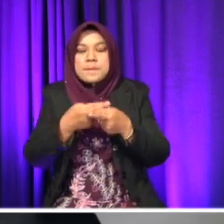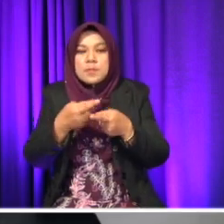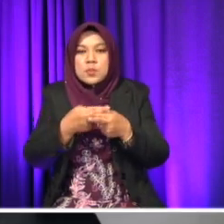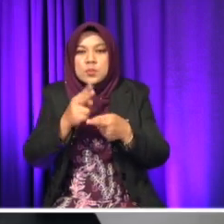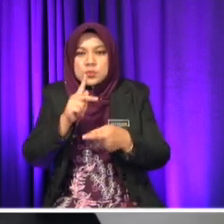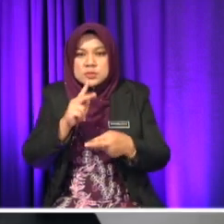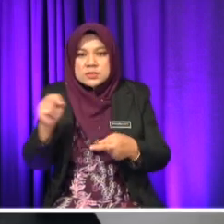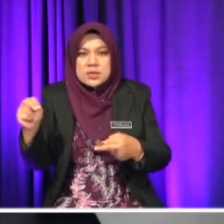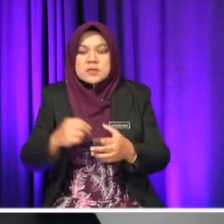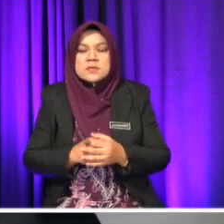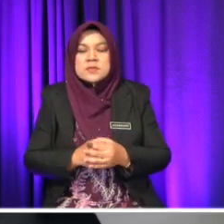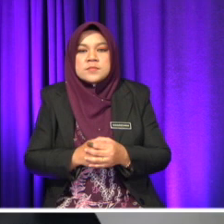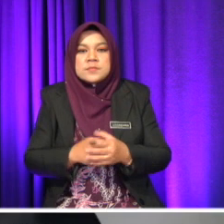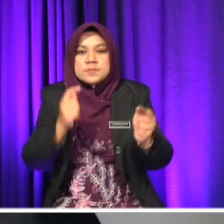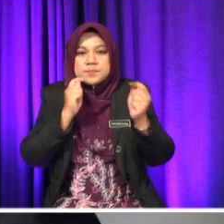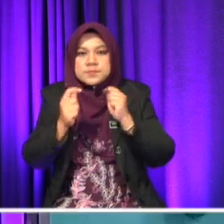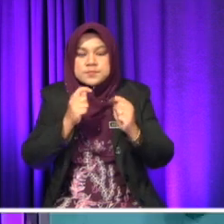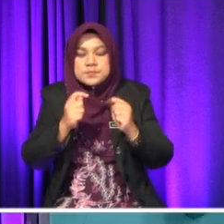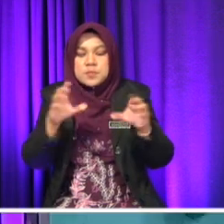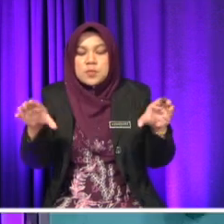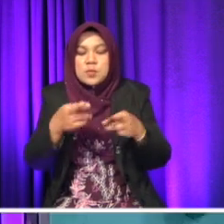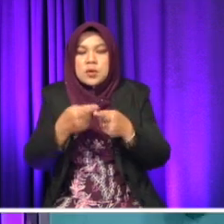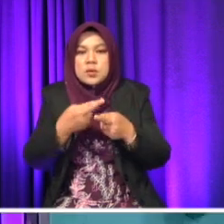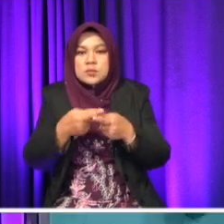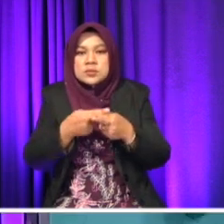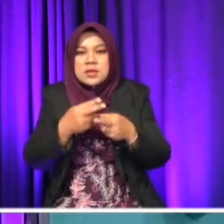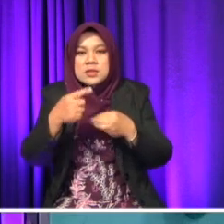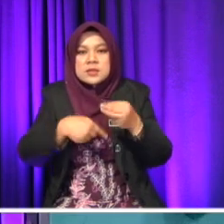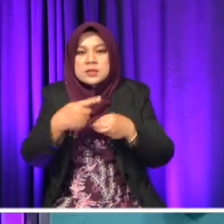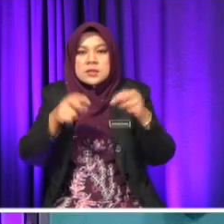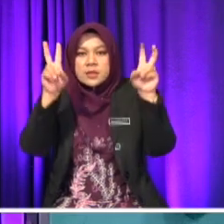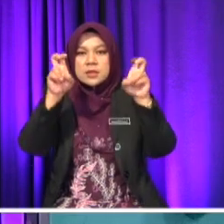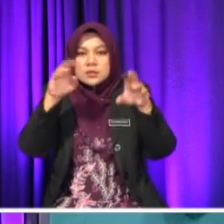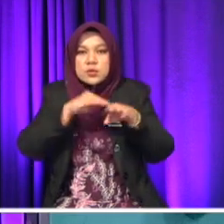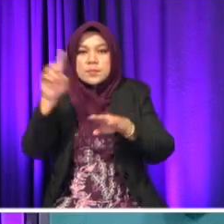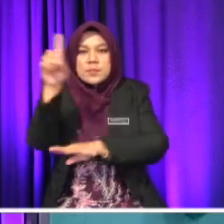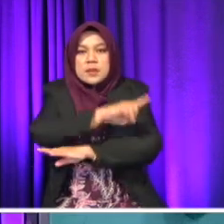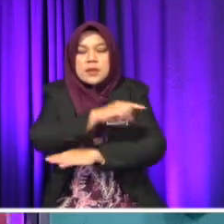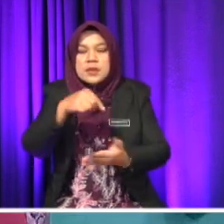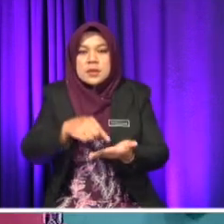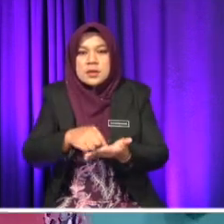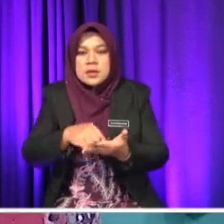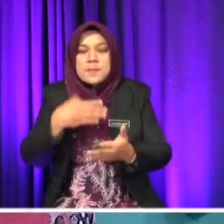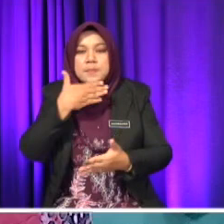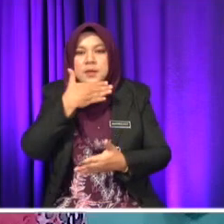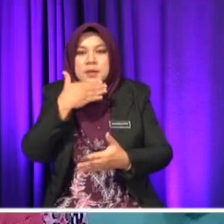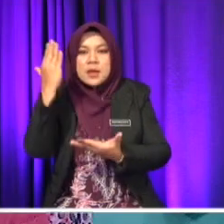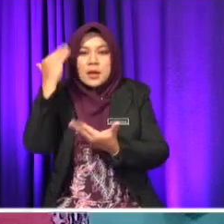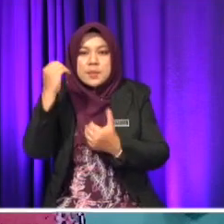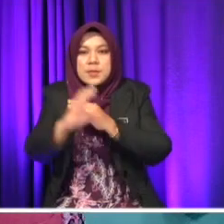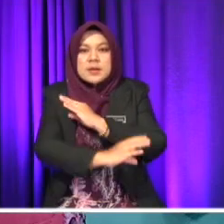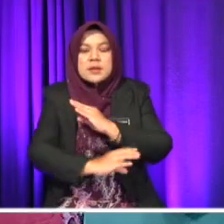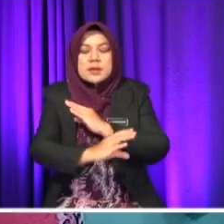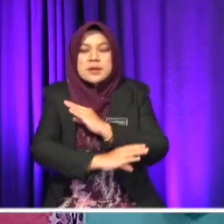bertutup membuat rumusan tentang tajuk kita pada hari ini yaitu beliau harapan negara dengan